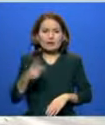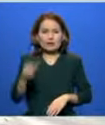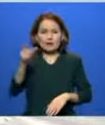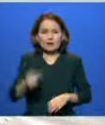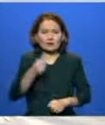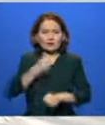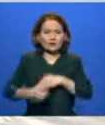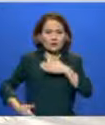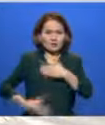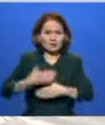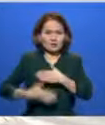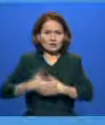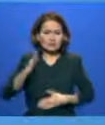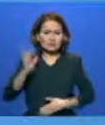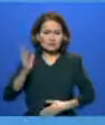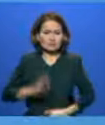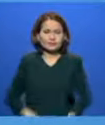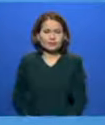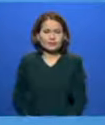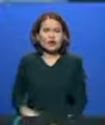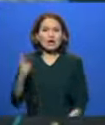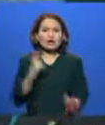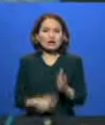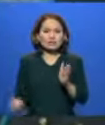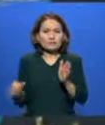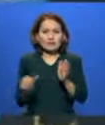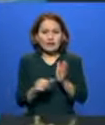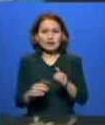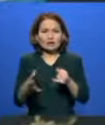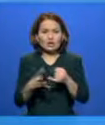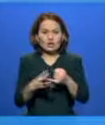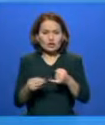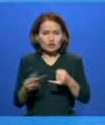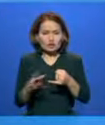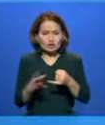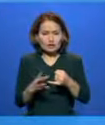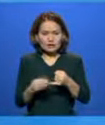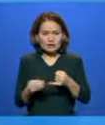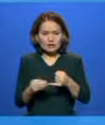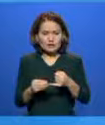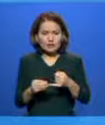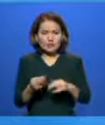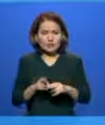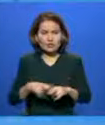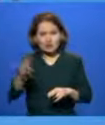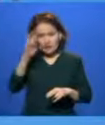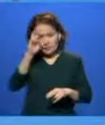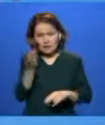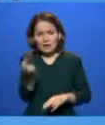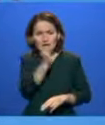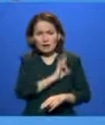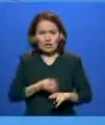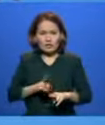тәртіптік жауапкершілікке тартылды. 76 жер учаскесі қайтарылды. Биылда бұрынғы қолданылмаған жерлерді